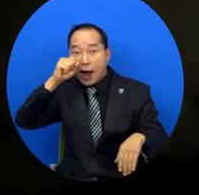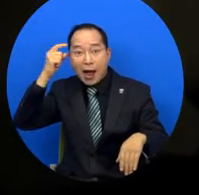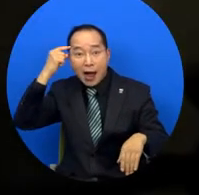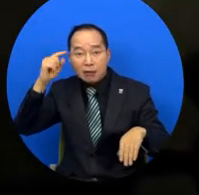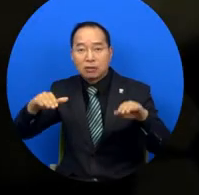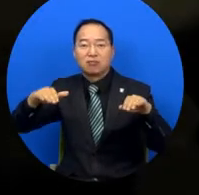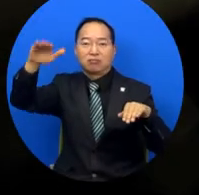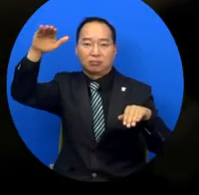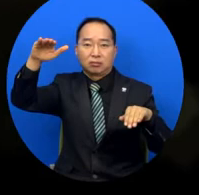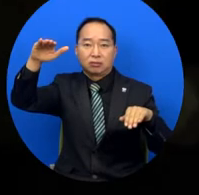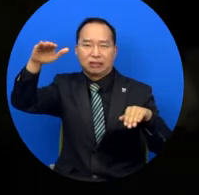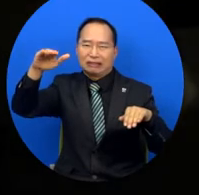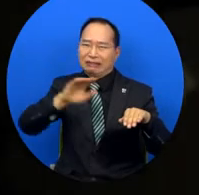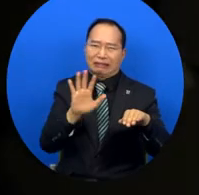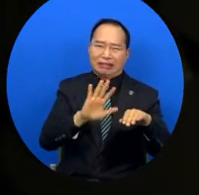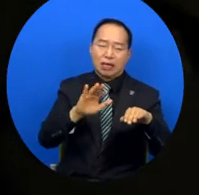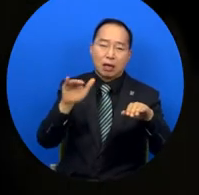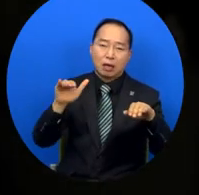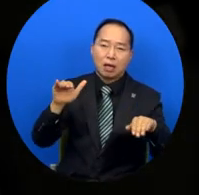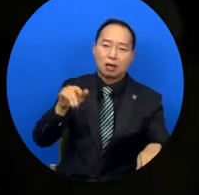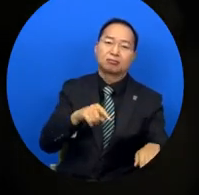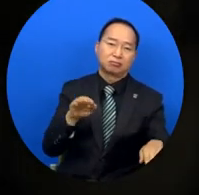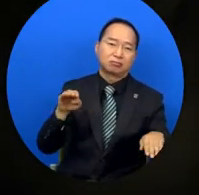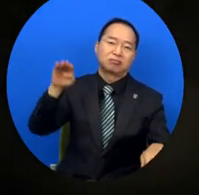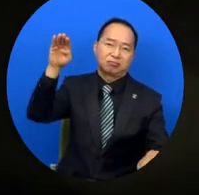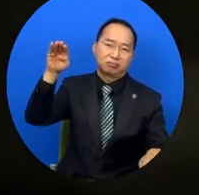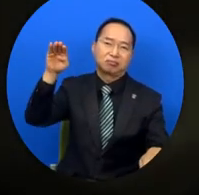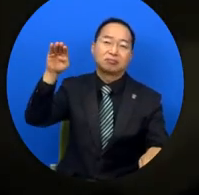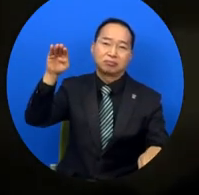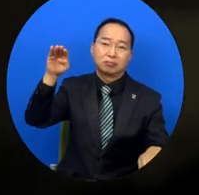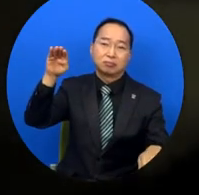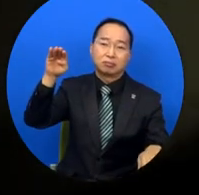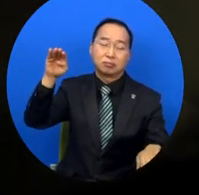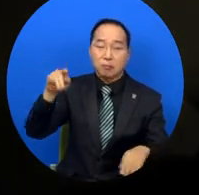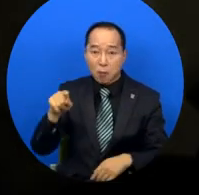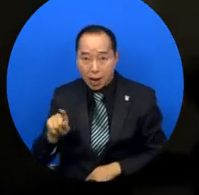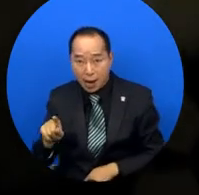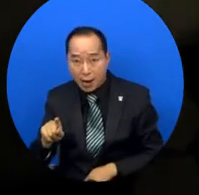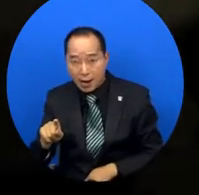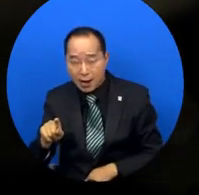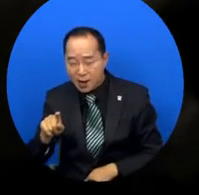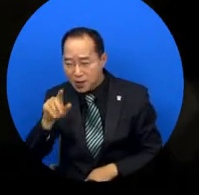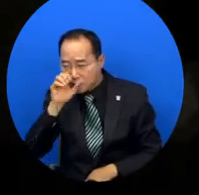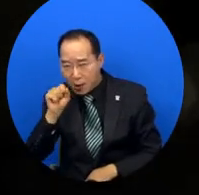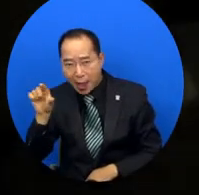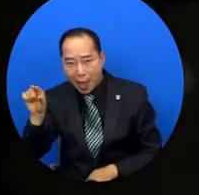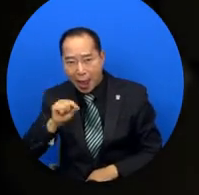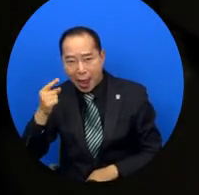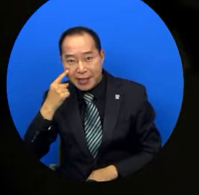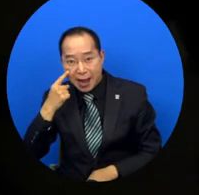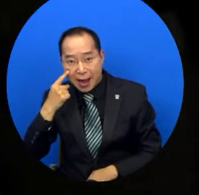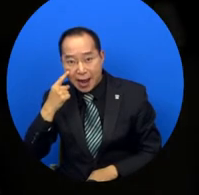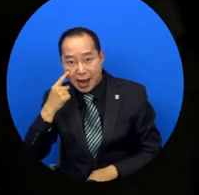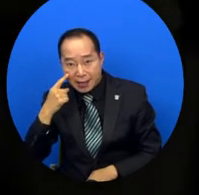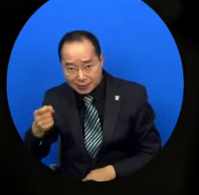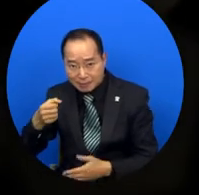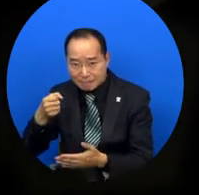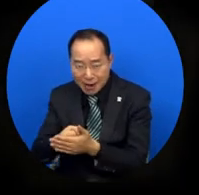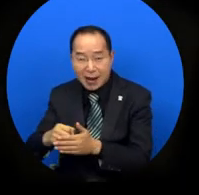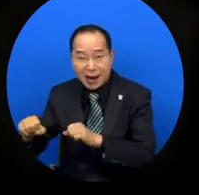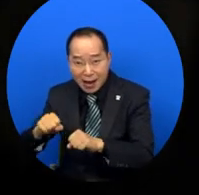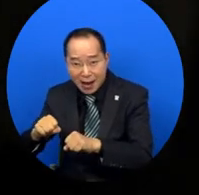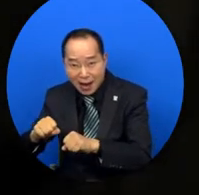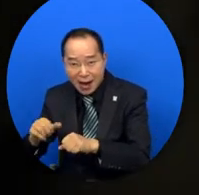반 후에 내가 항상 이 상황에서도 내가 뭔가 건질 게 있다 난 여기서 뭔가를 꺼내겠다 성장과 배움을